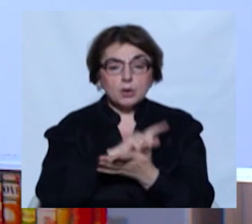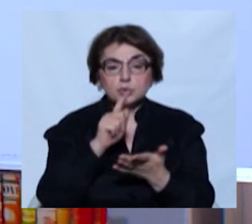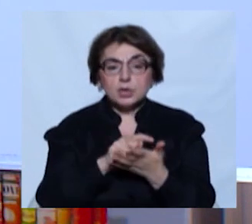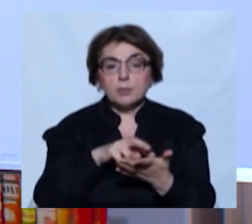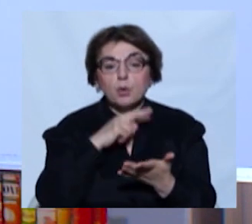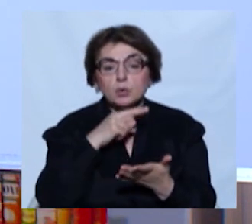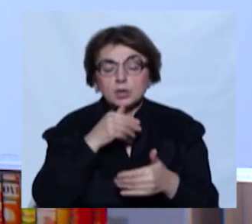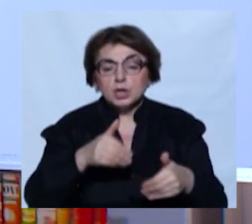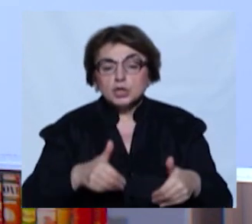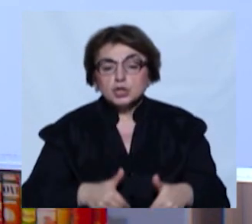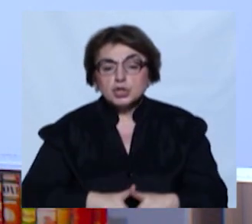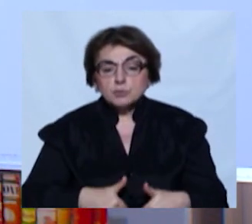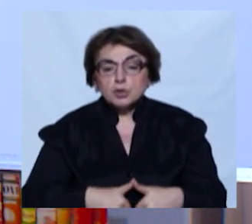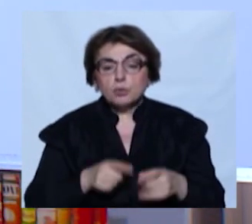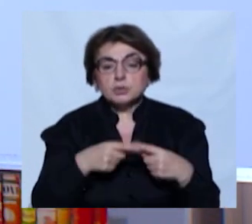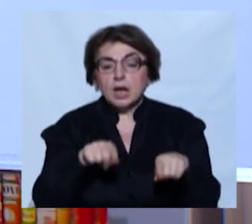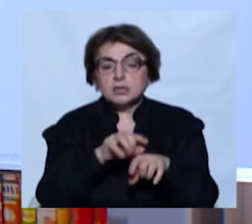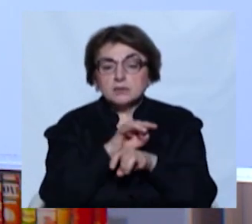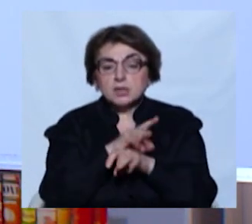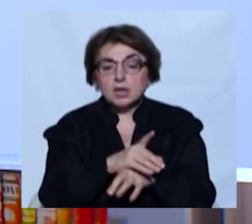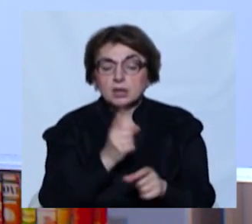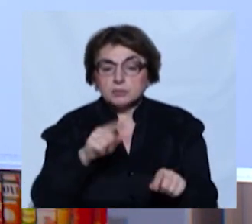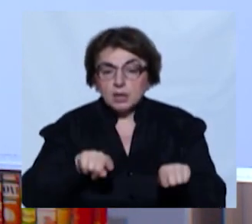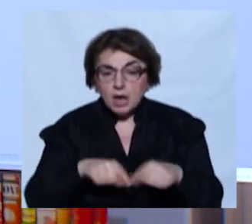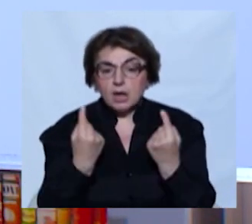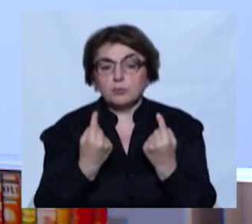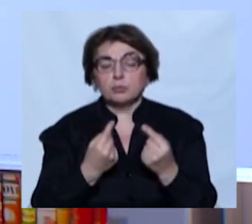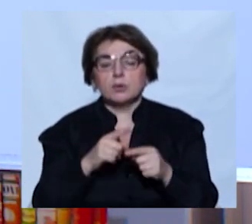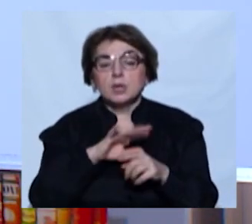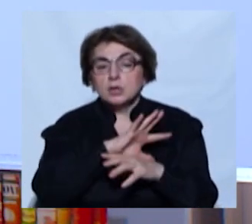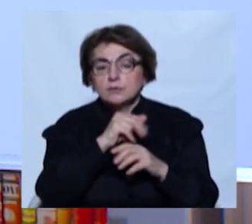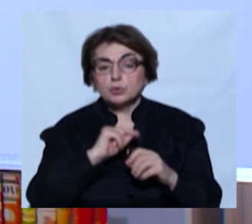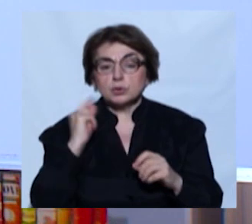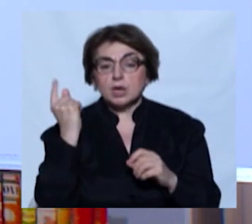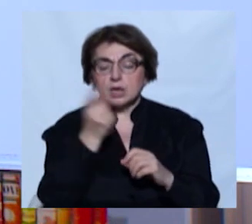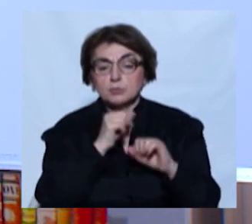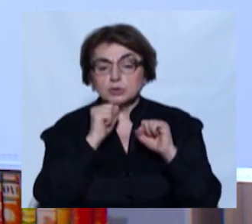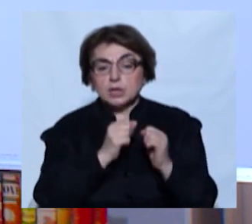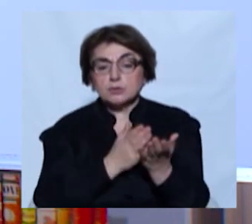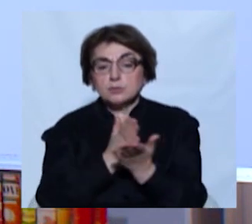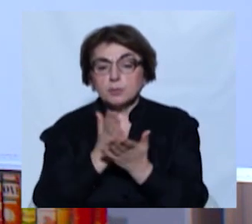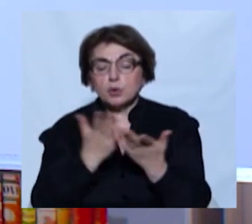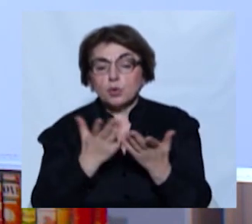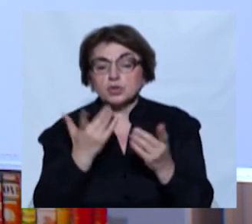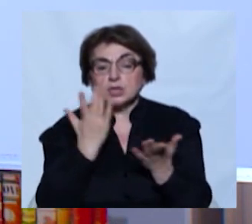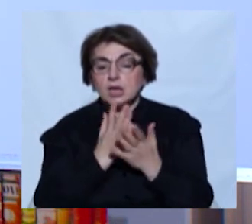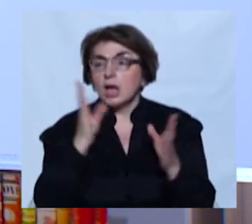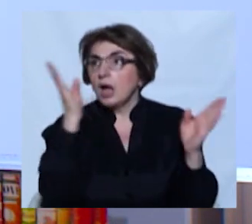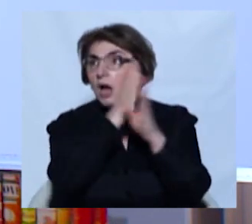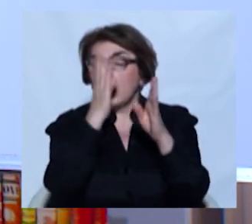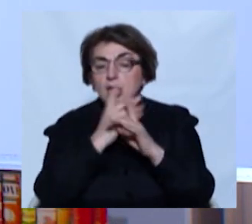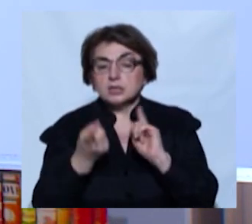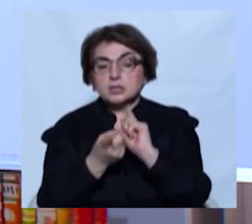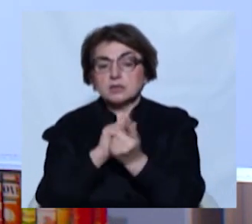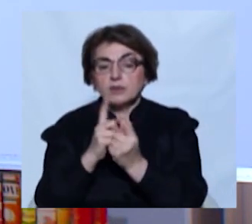მიექცეს შიმშილობისა და სიღატაკის აღმოფხვრას. თავისთავად გარემოს დაცვას მიმართულებით, როგორიც არის კლიმატის ცვლილება,